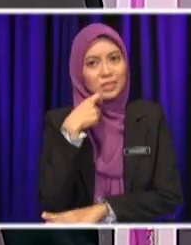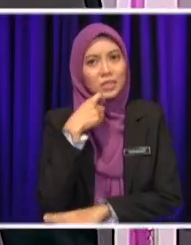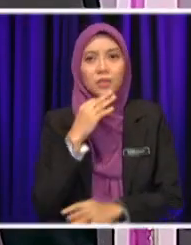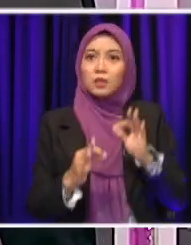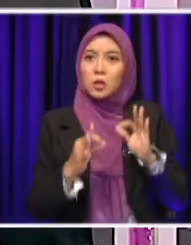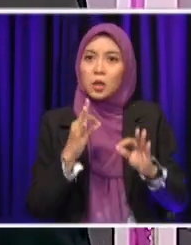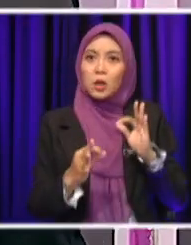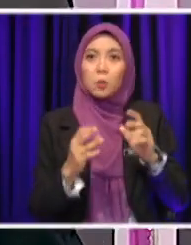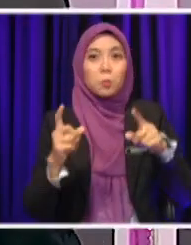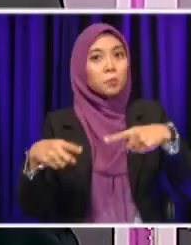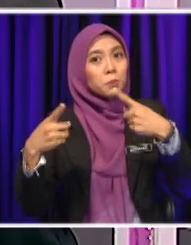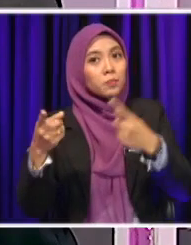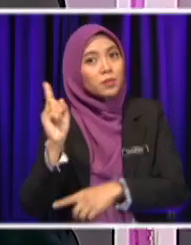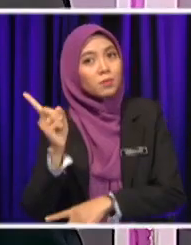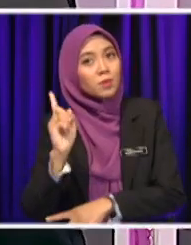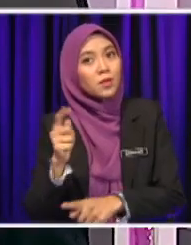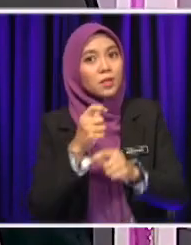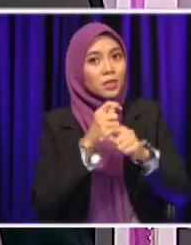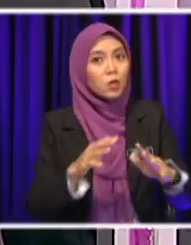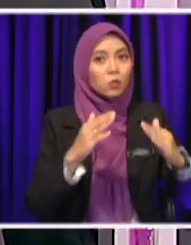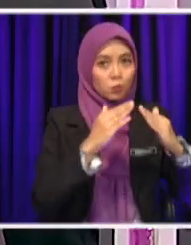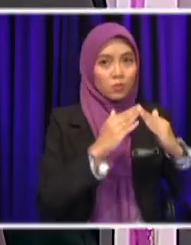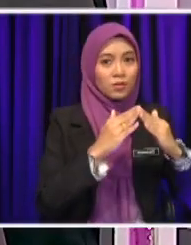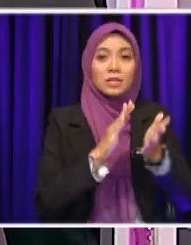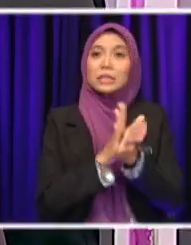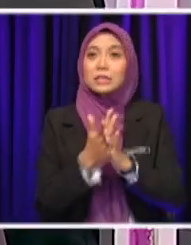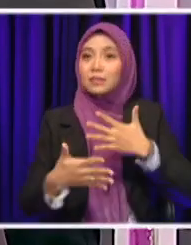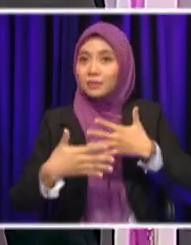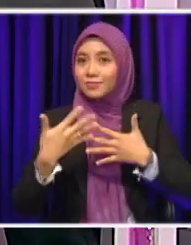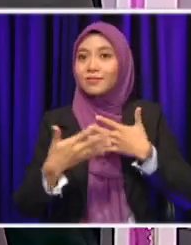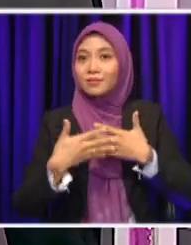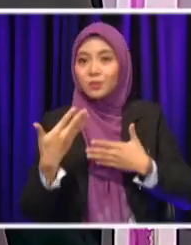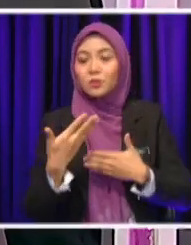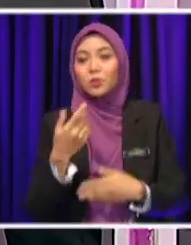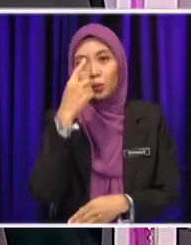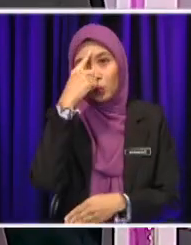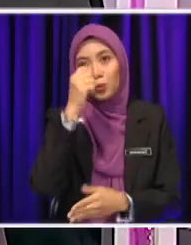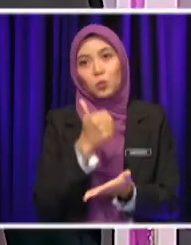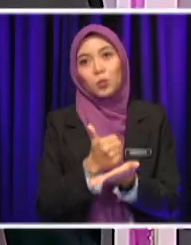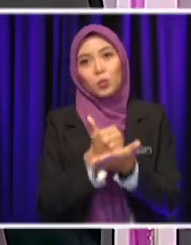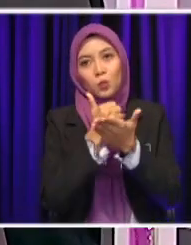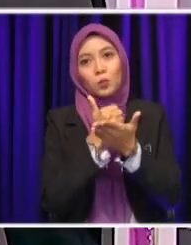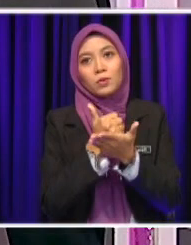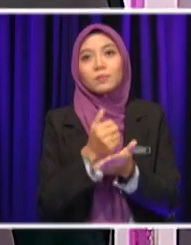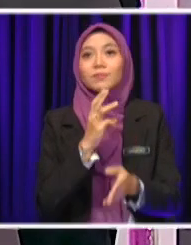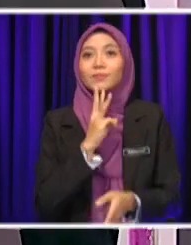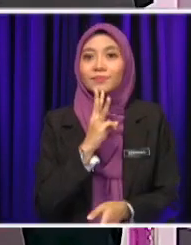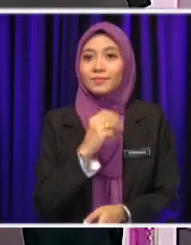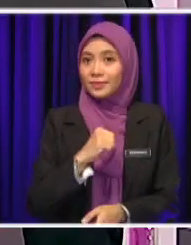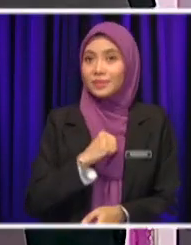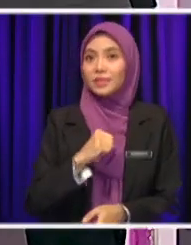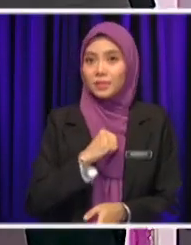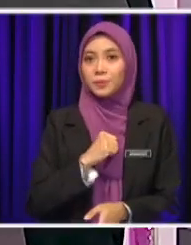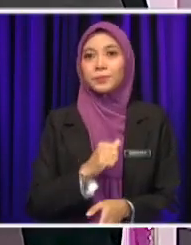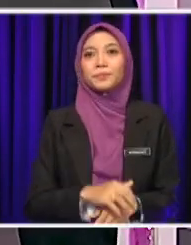kan? Nak tinggal rumah ke, jadi mudahlah kan? Mudahlah sebab dia akan masuk secara automatik. Okey, kalau tadi saya